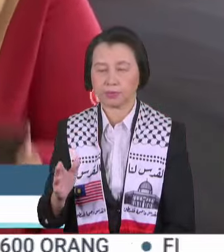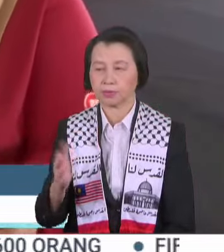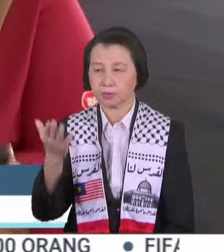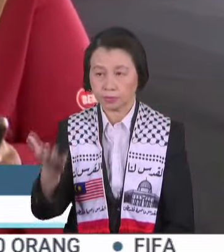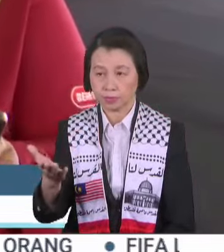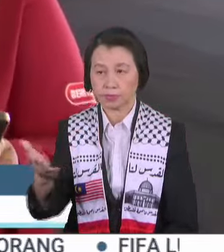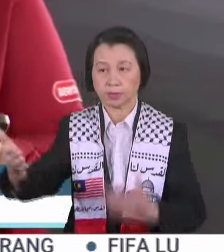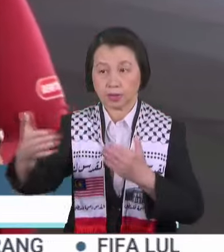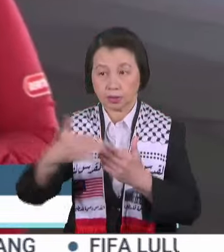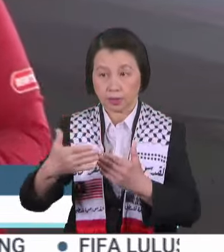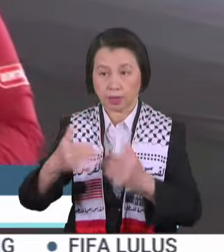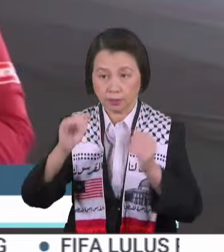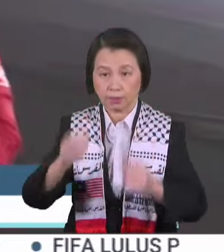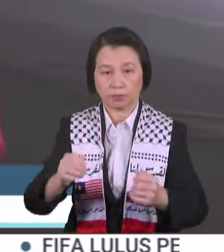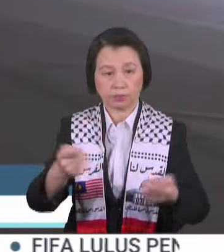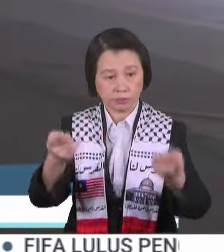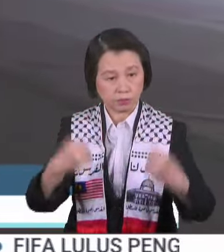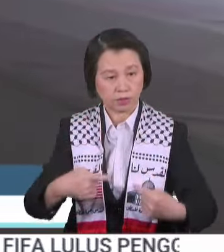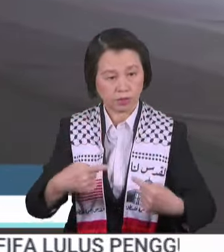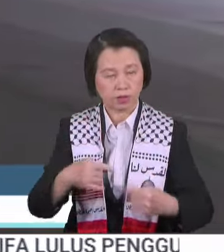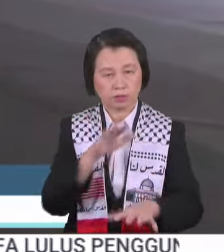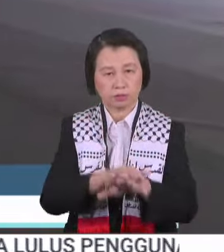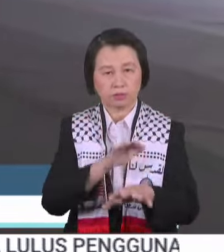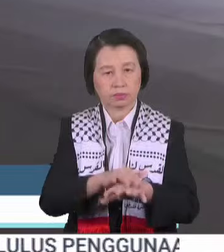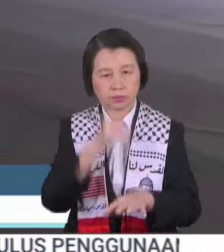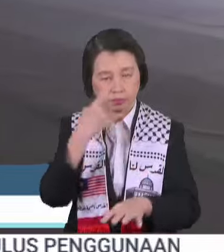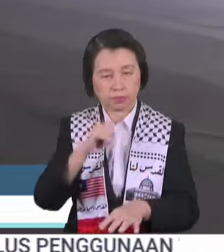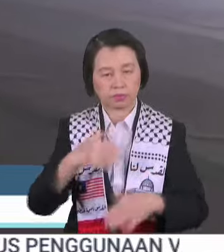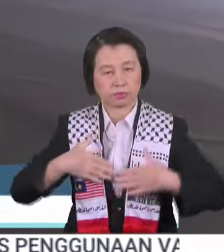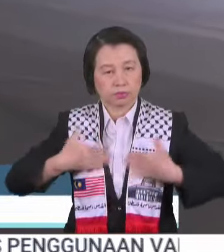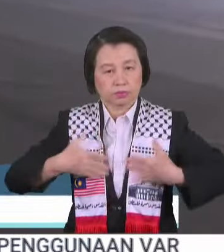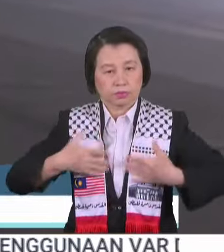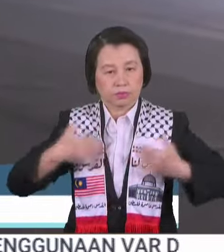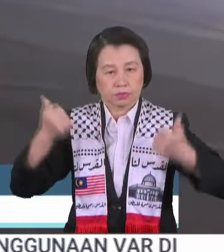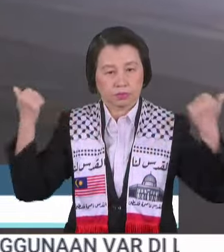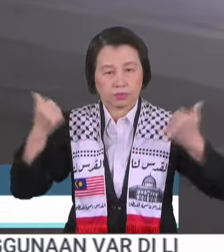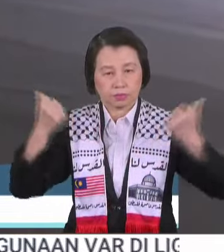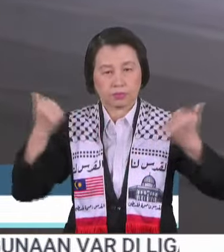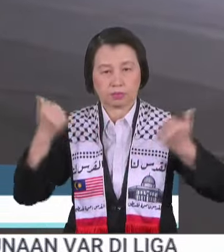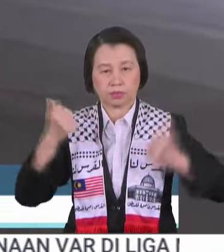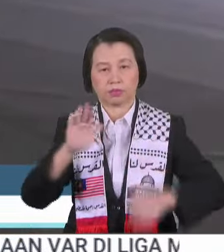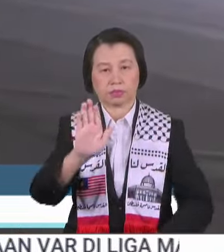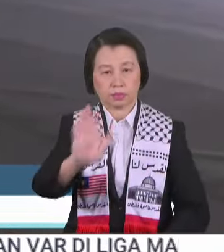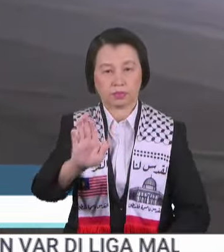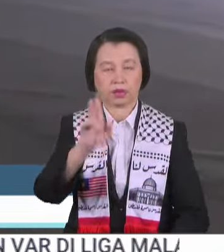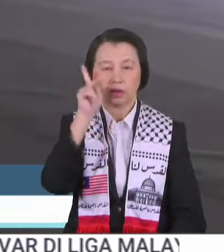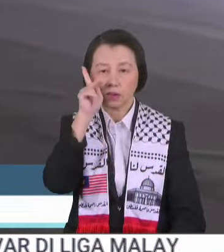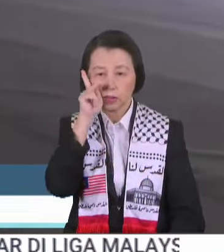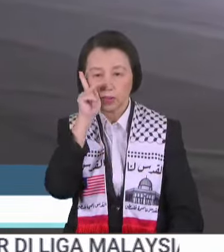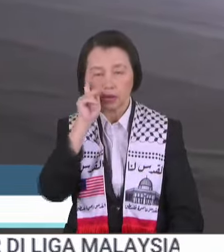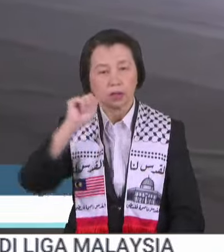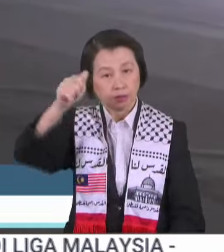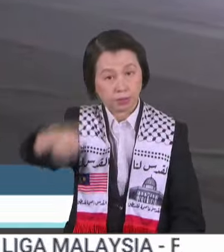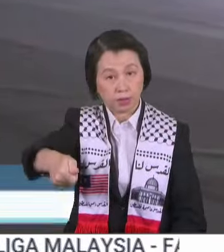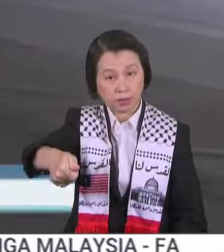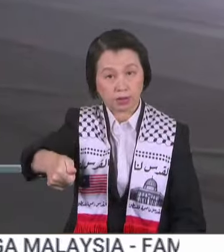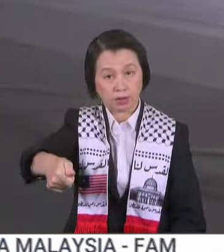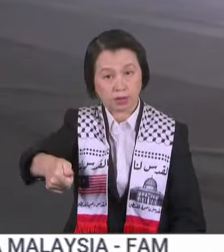dan berkesempatan untuk bersama, datanglah beramai-ramai bagi memeriahkan majlis sambutan Aidilfitri Madani di negeri Kedah ini